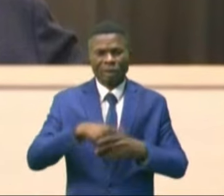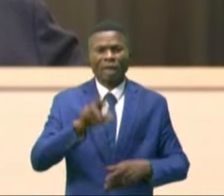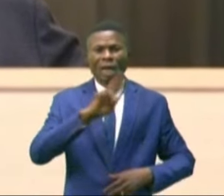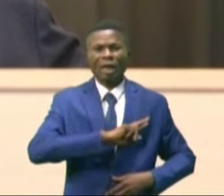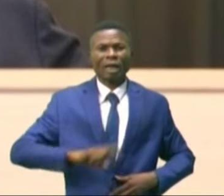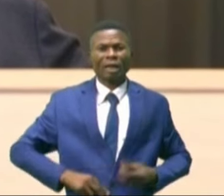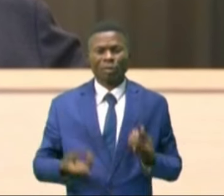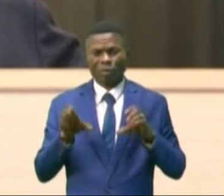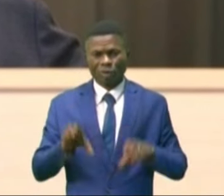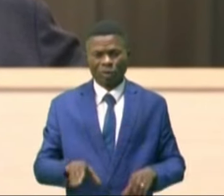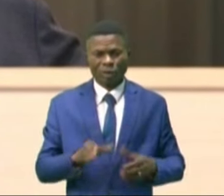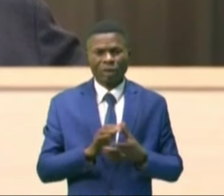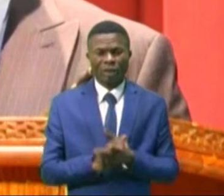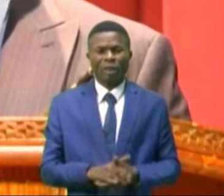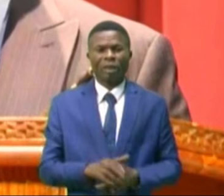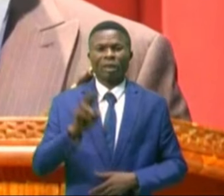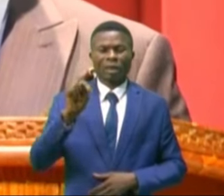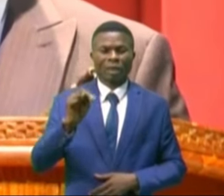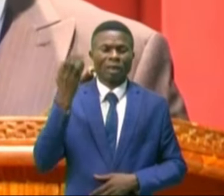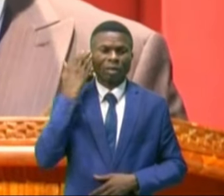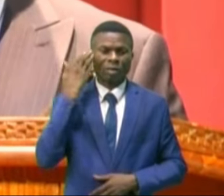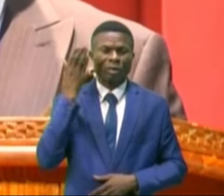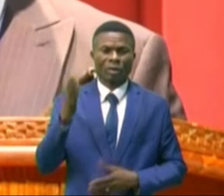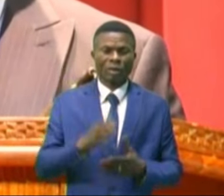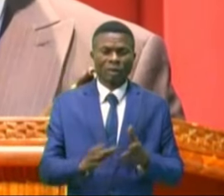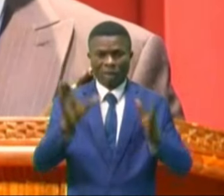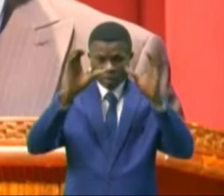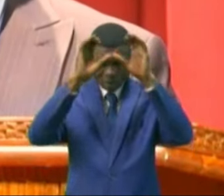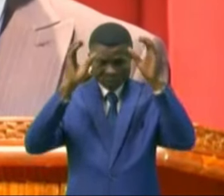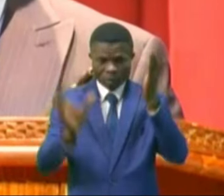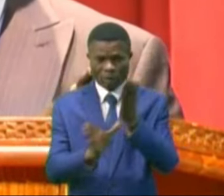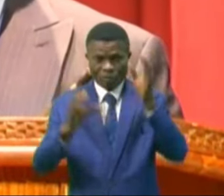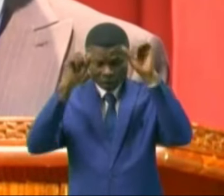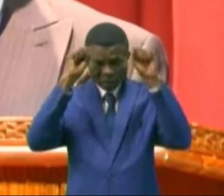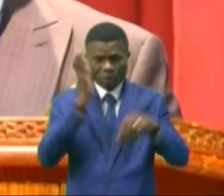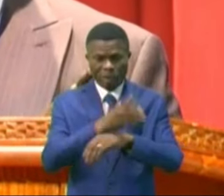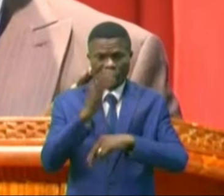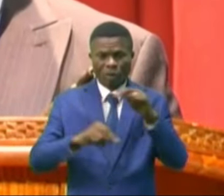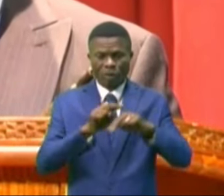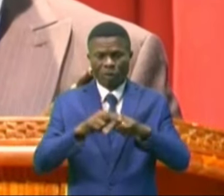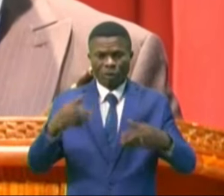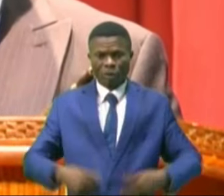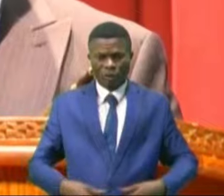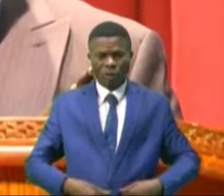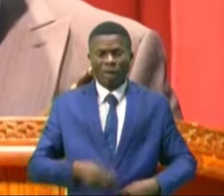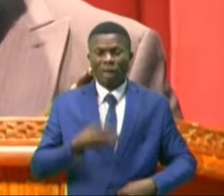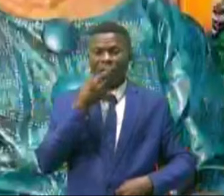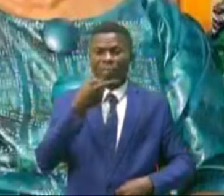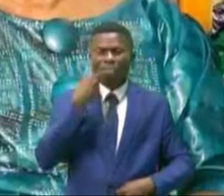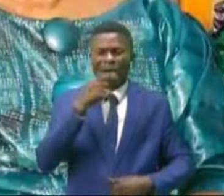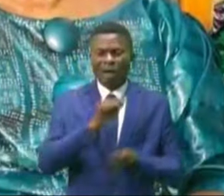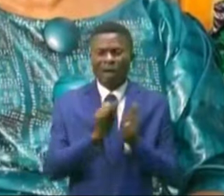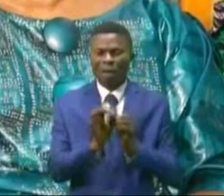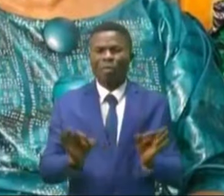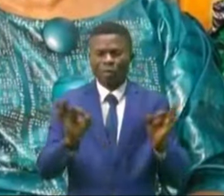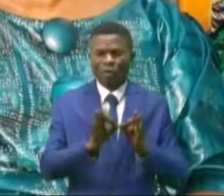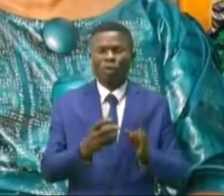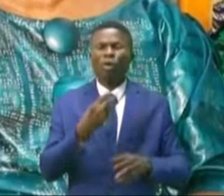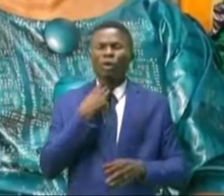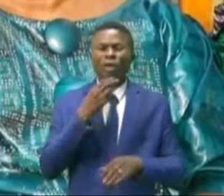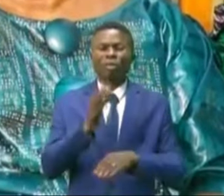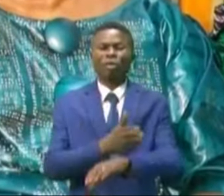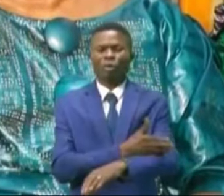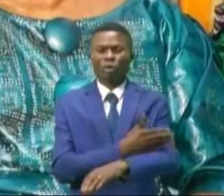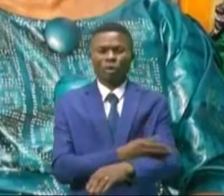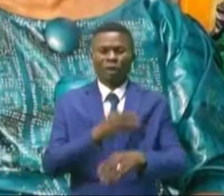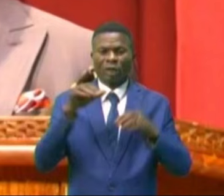Congo. Nathanaël Atibou Katanga, vice-président du Conseil national de la jeunesse, revient sur quelques points qui freinent l'émergence de